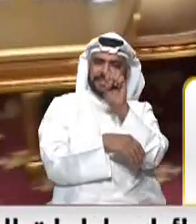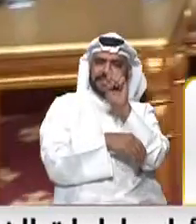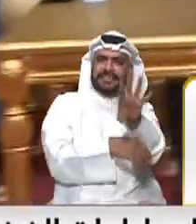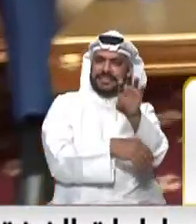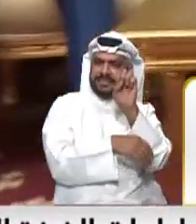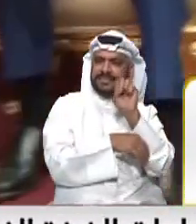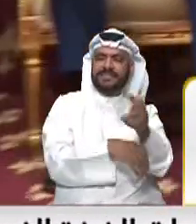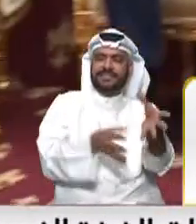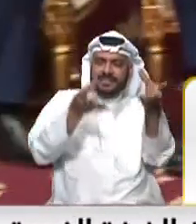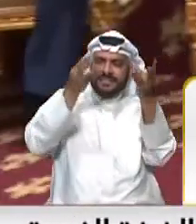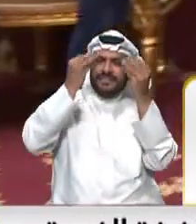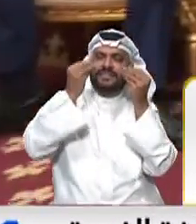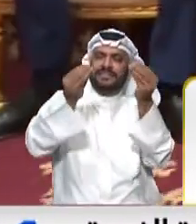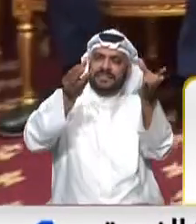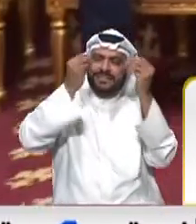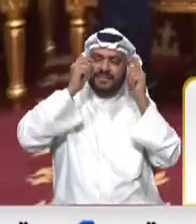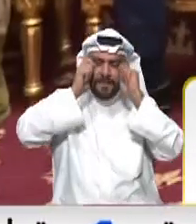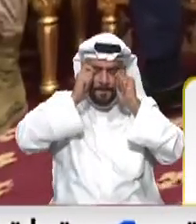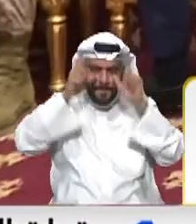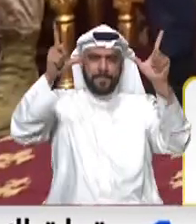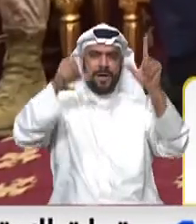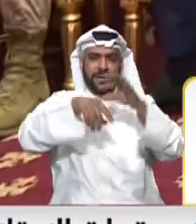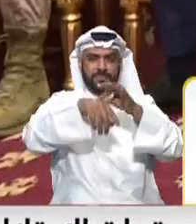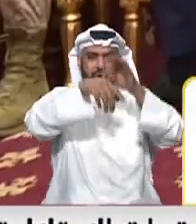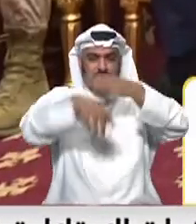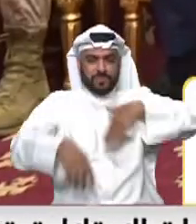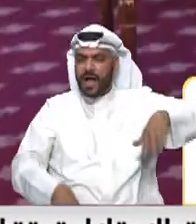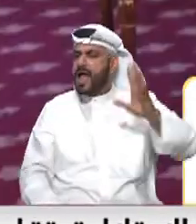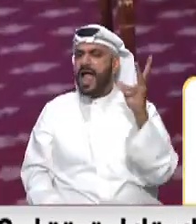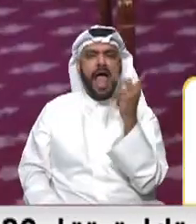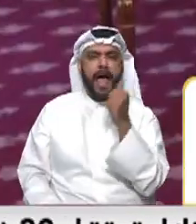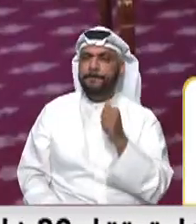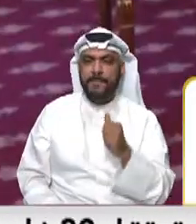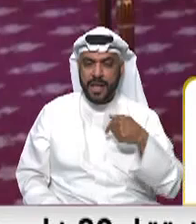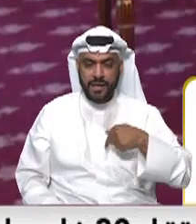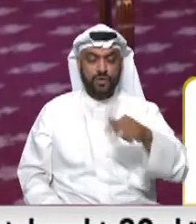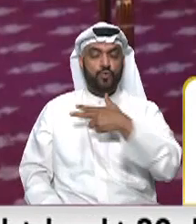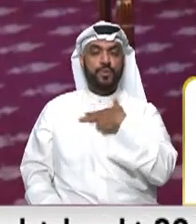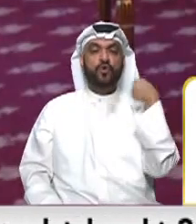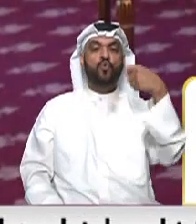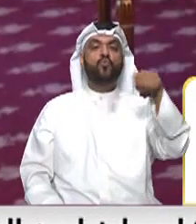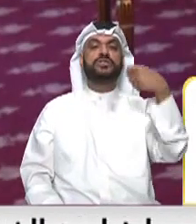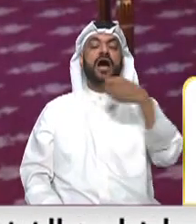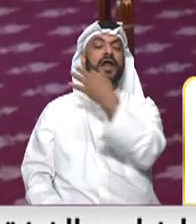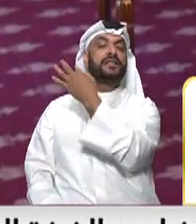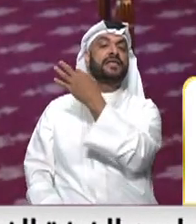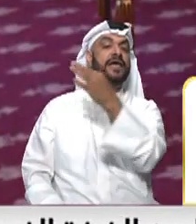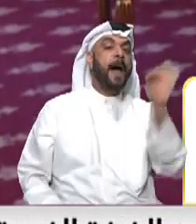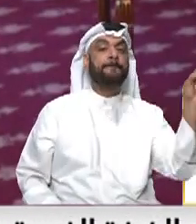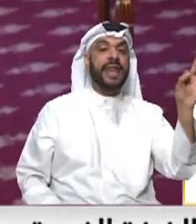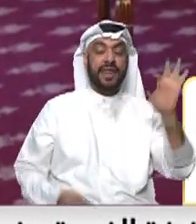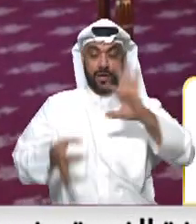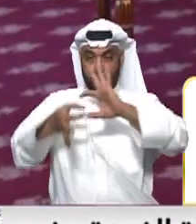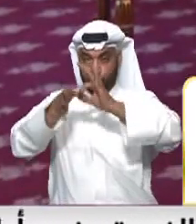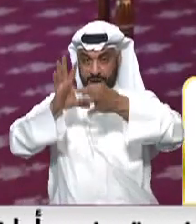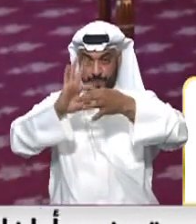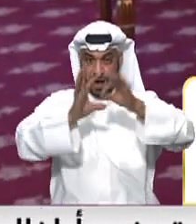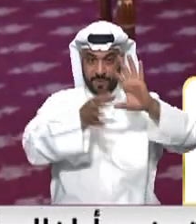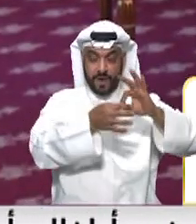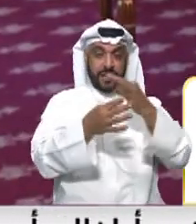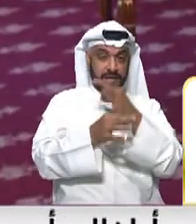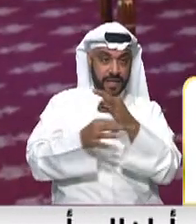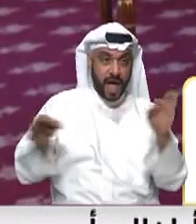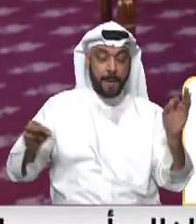وتحقيق الامن المجتمعي وتستمر الحمله بين الوزارات الحكوميه وجمعيات النفع العام وذلك